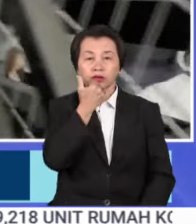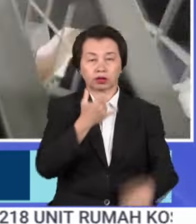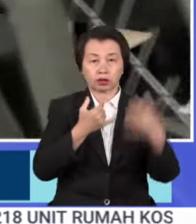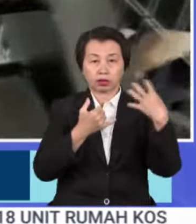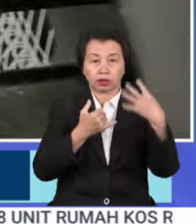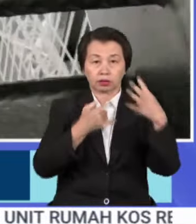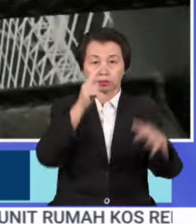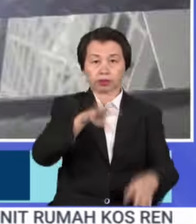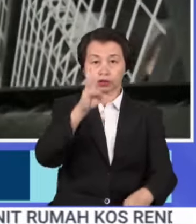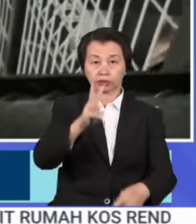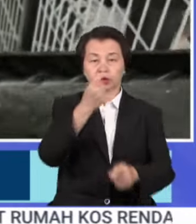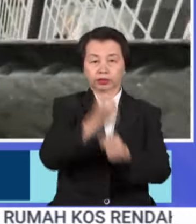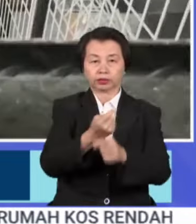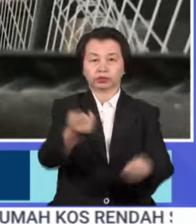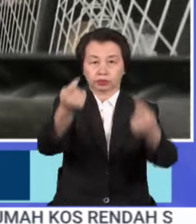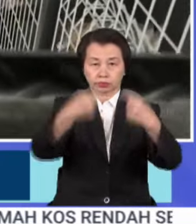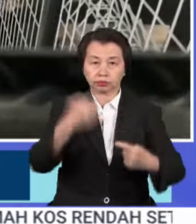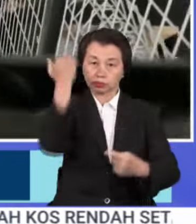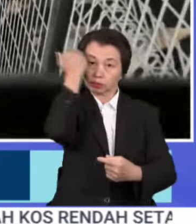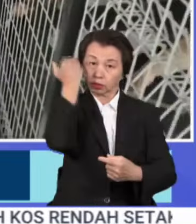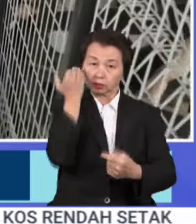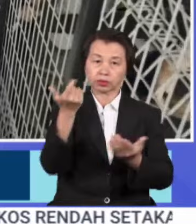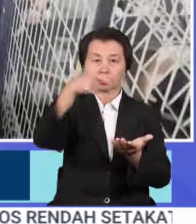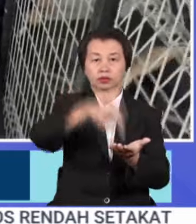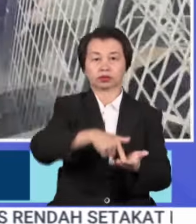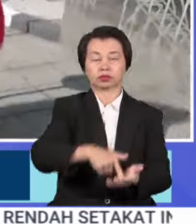depan ditetapkan untuk sebutan semula kes.